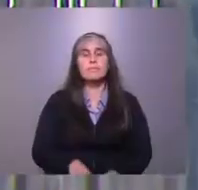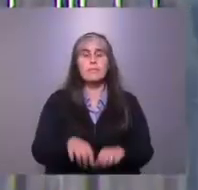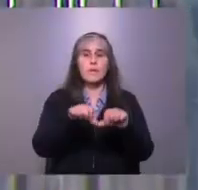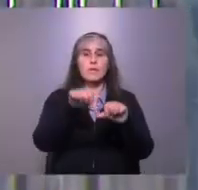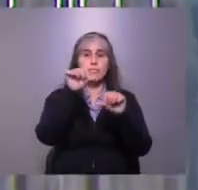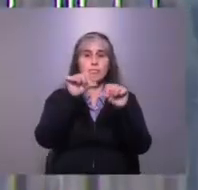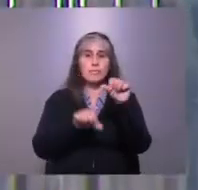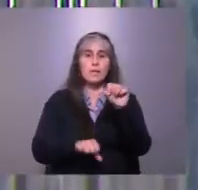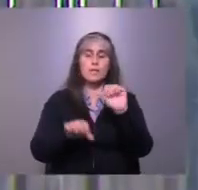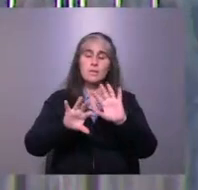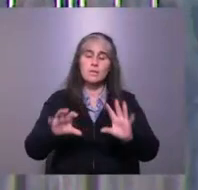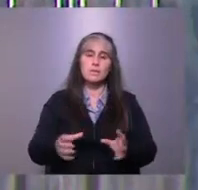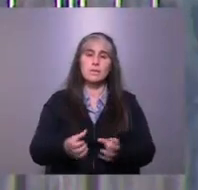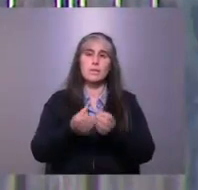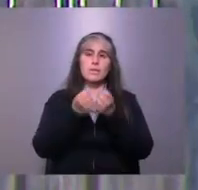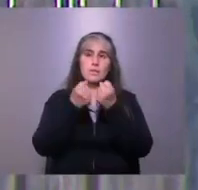Palavra da